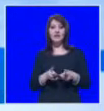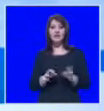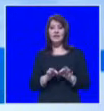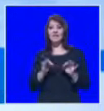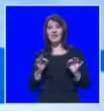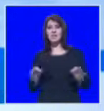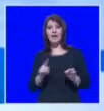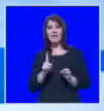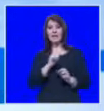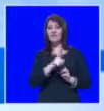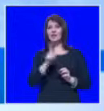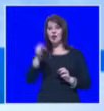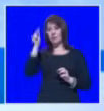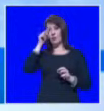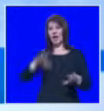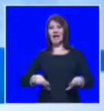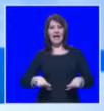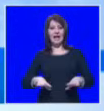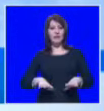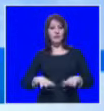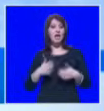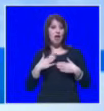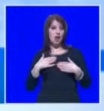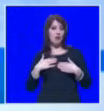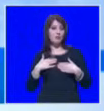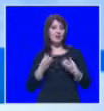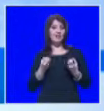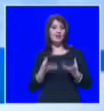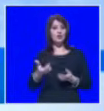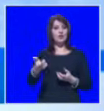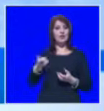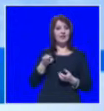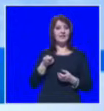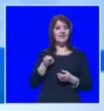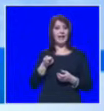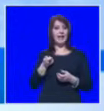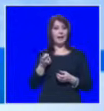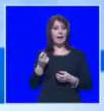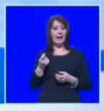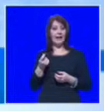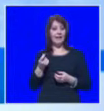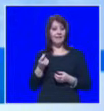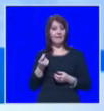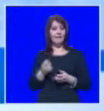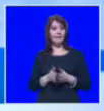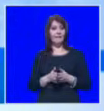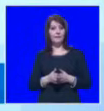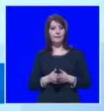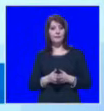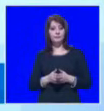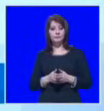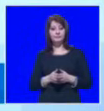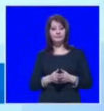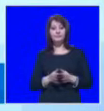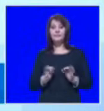че не всеки български гражданин, който до сега имаше възможност да взима кредит, да може да го направи, ако е рисков кредитополучател?